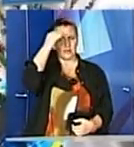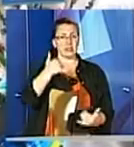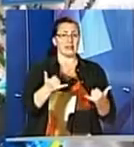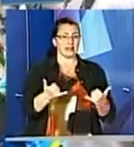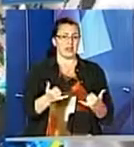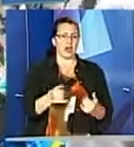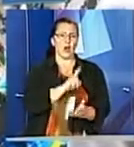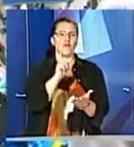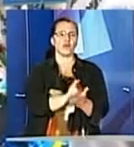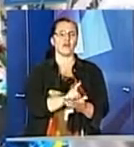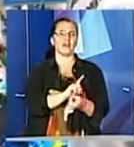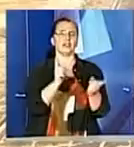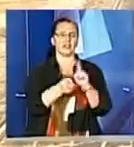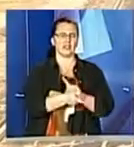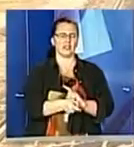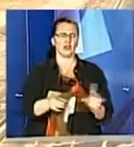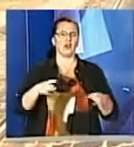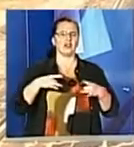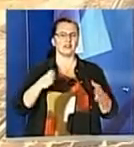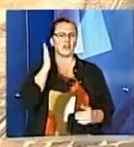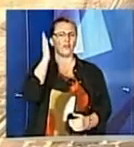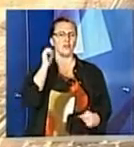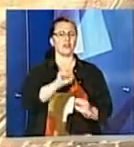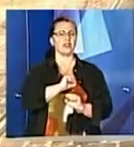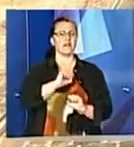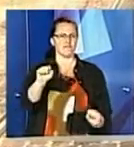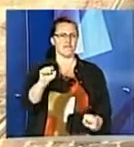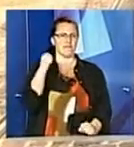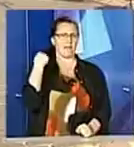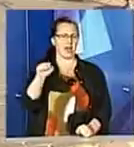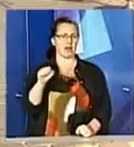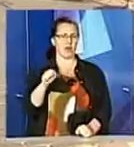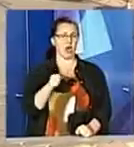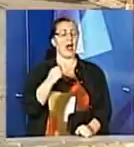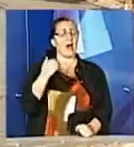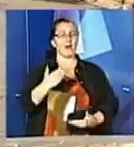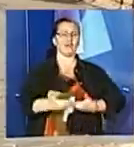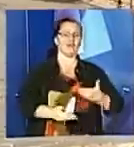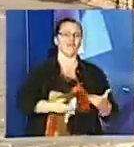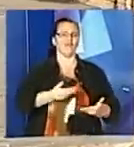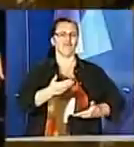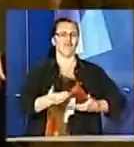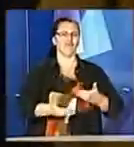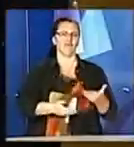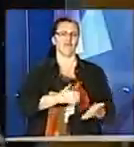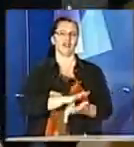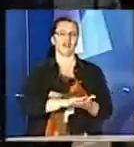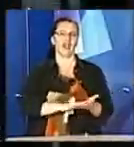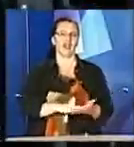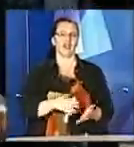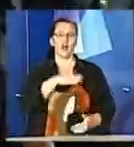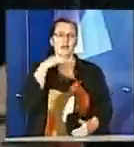стати святом нашої майбутньої перемоги. А згодом українських героїв шанували урочистою ходою. Більше тисячі львів'ян,